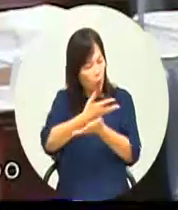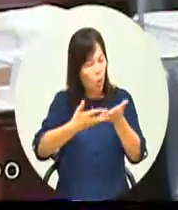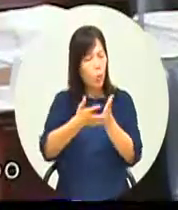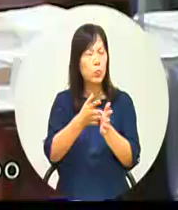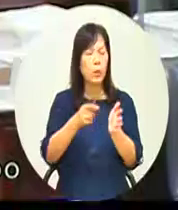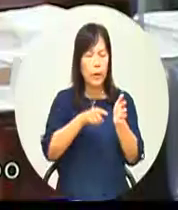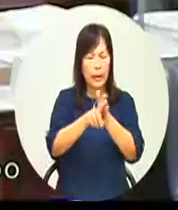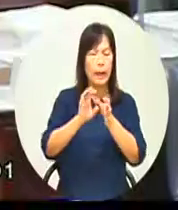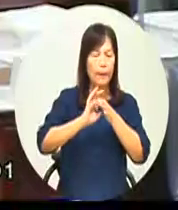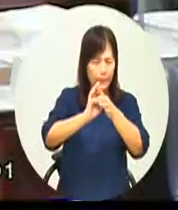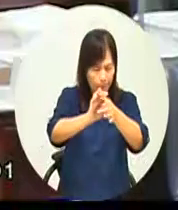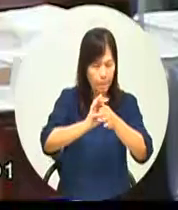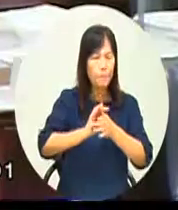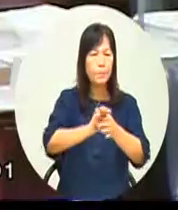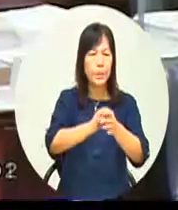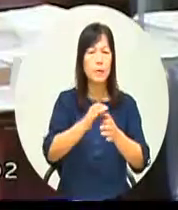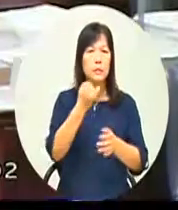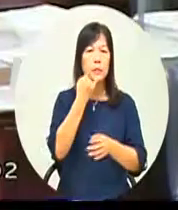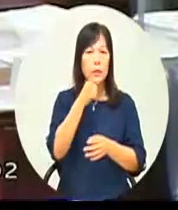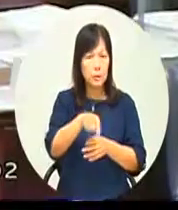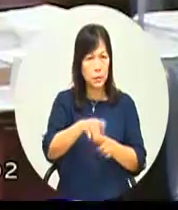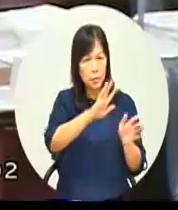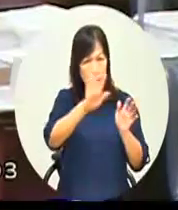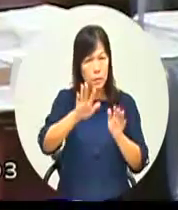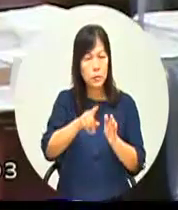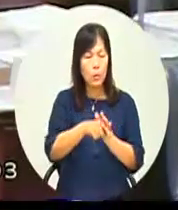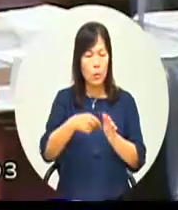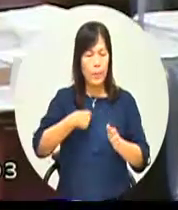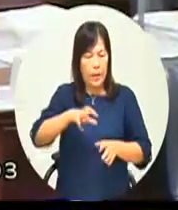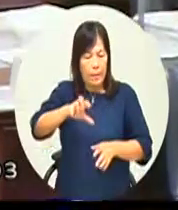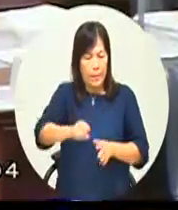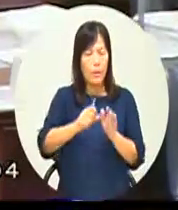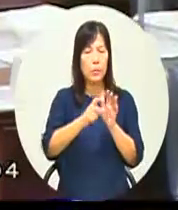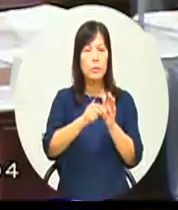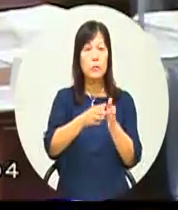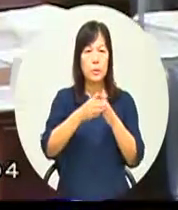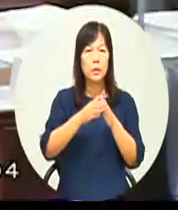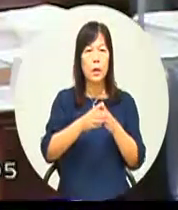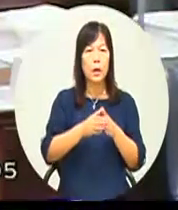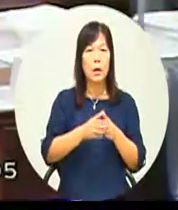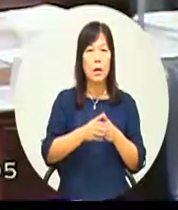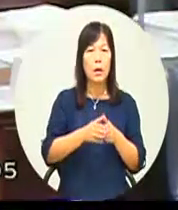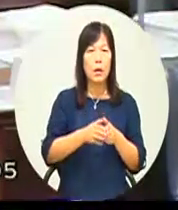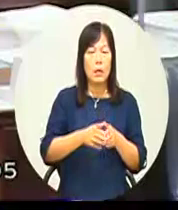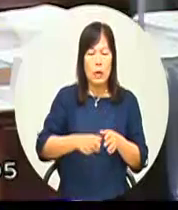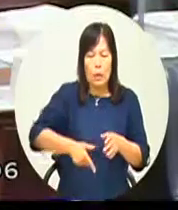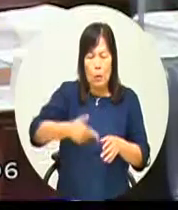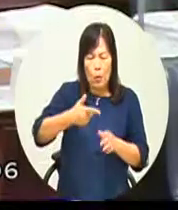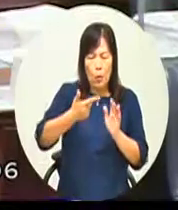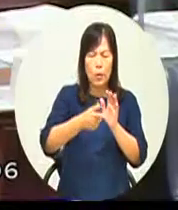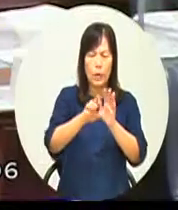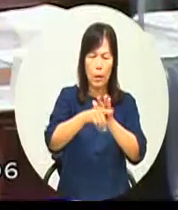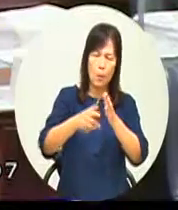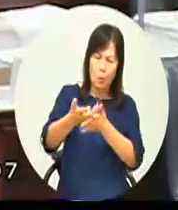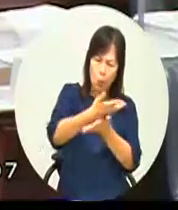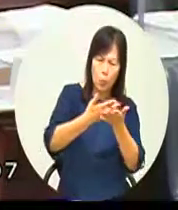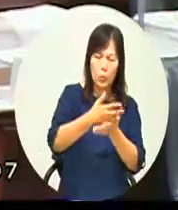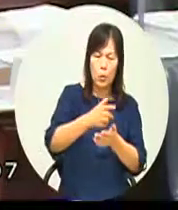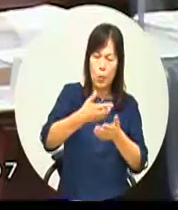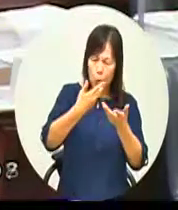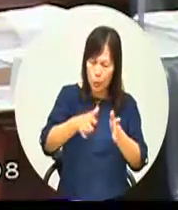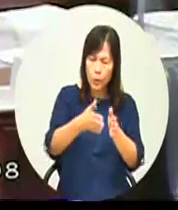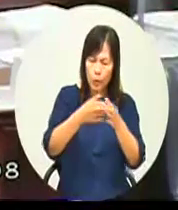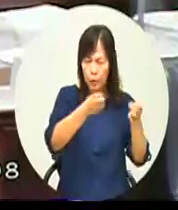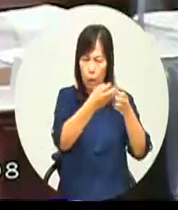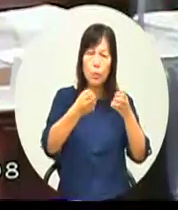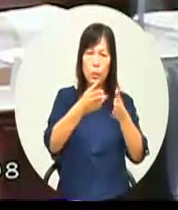接联系得上的一个状况之下，其实我们要把握这个机会，赶快去做更多的沟通、更多的努力。所以在这